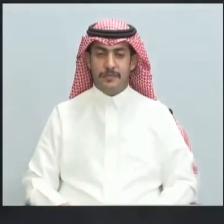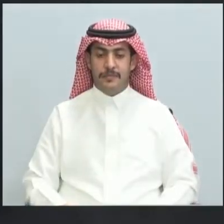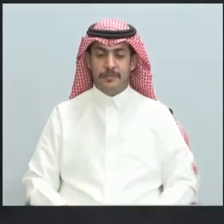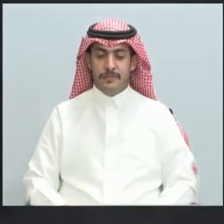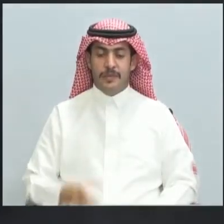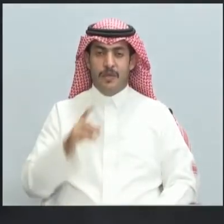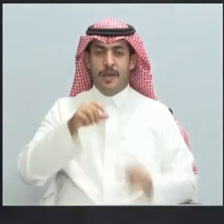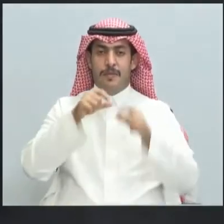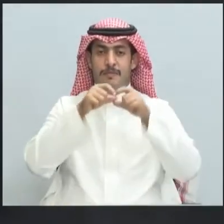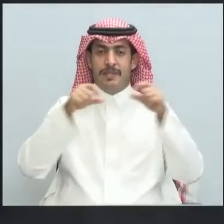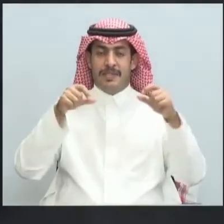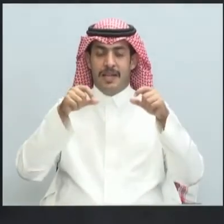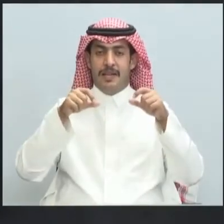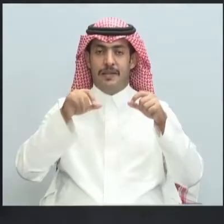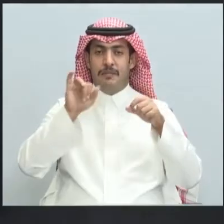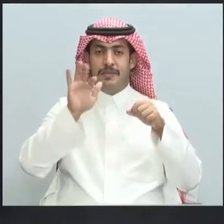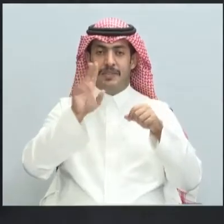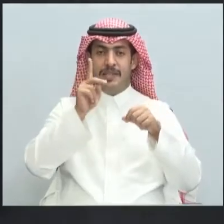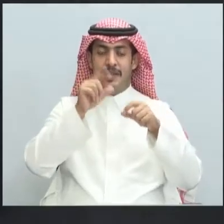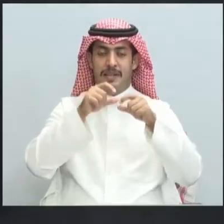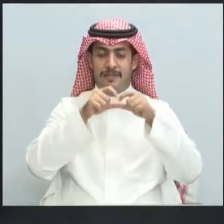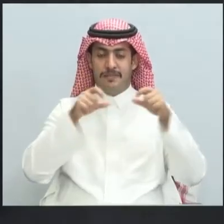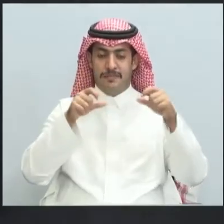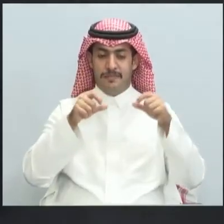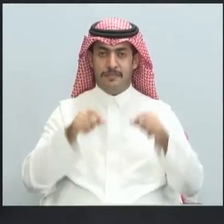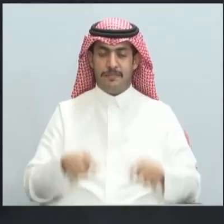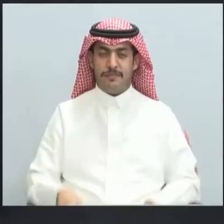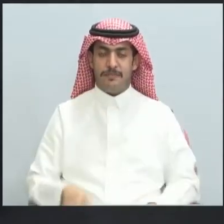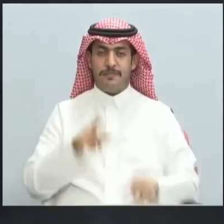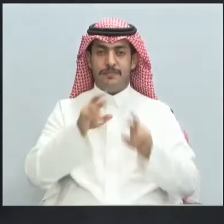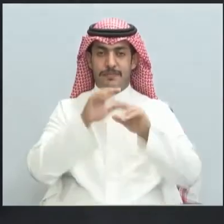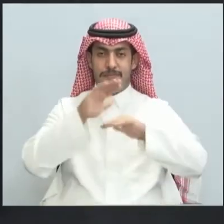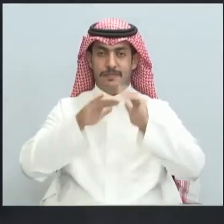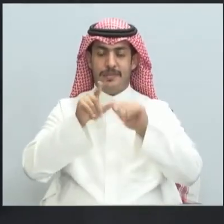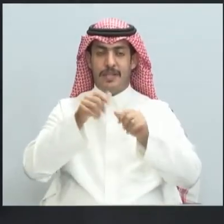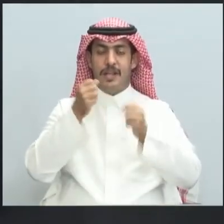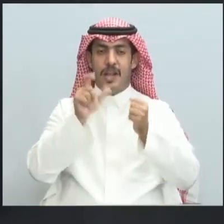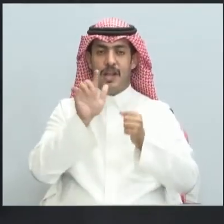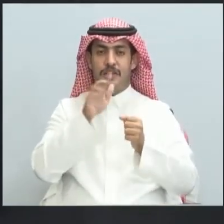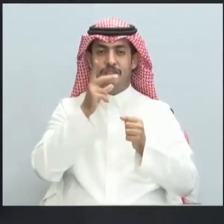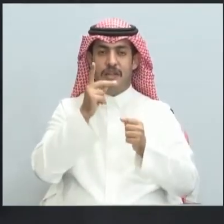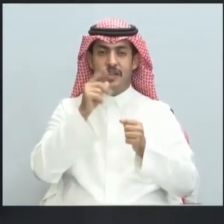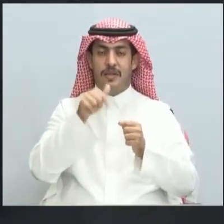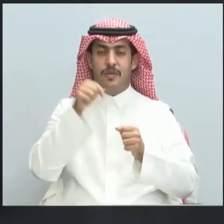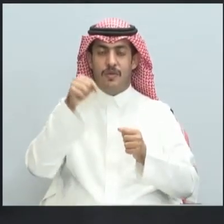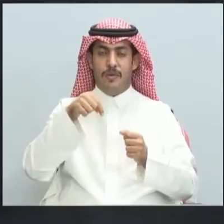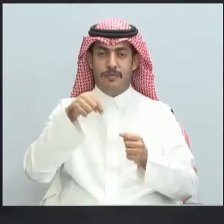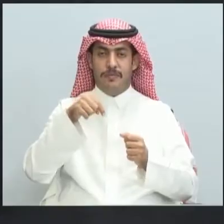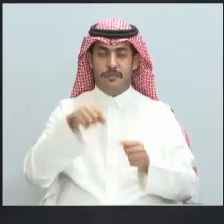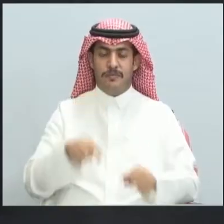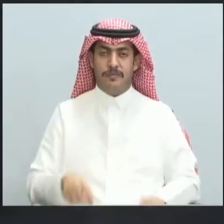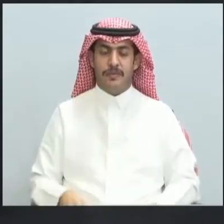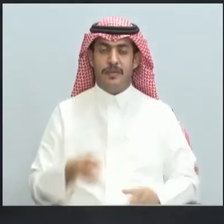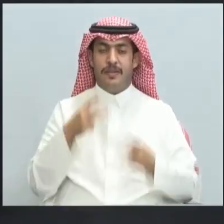مسطره اذا كانت موجوده لديكم هذه الادوات اللي نحتاجها في نشاط هذا اليوم اذا